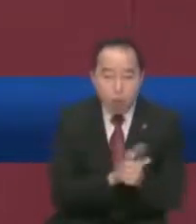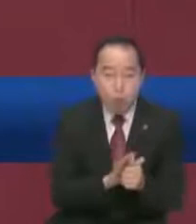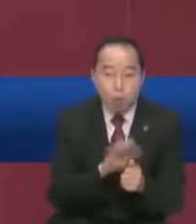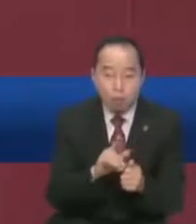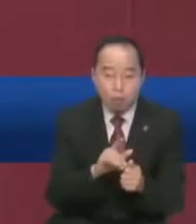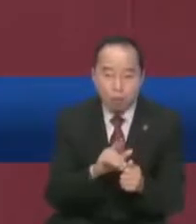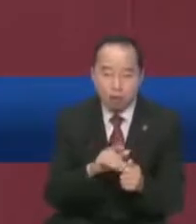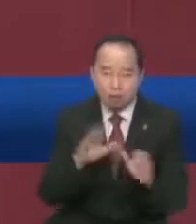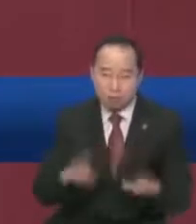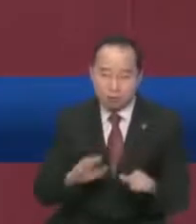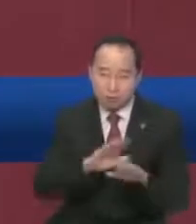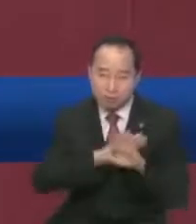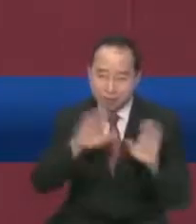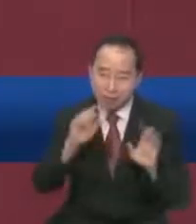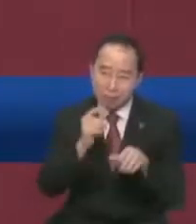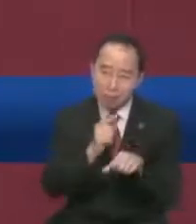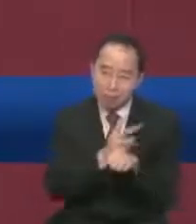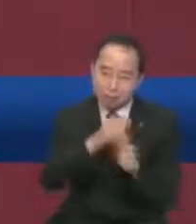구축하겠습니다.